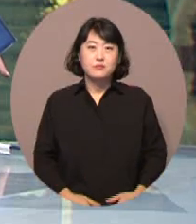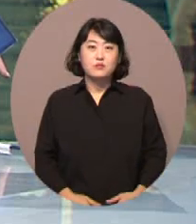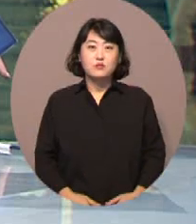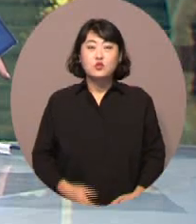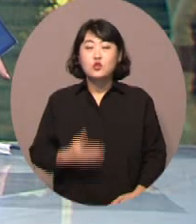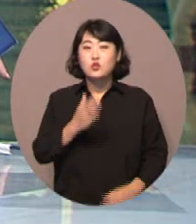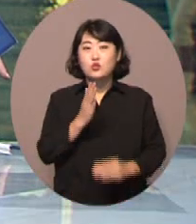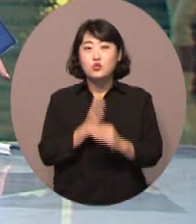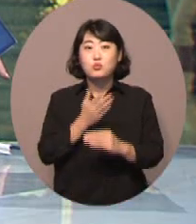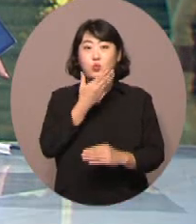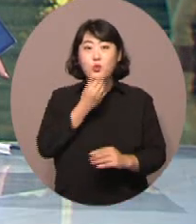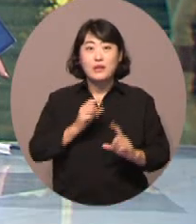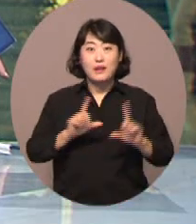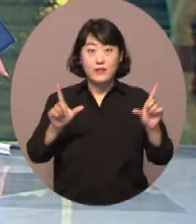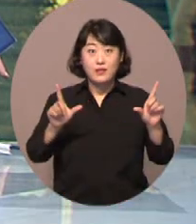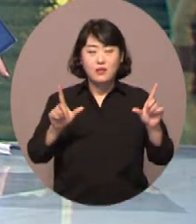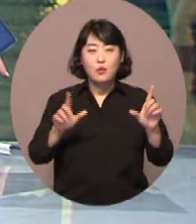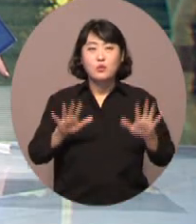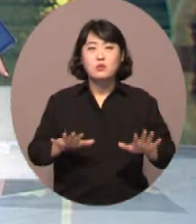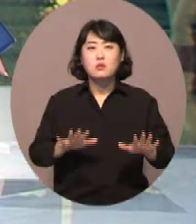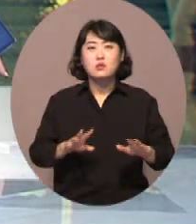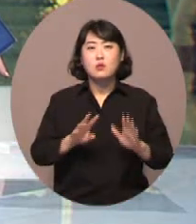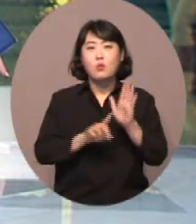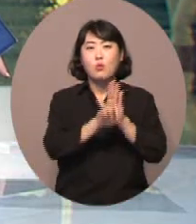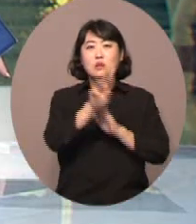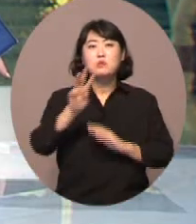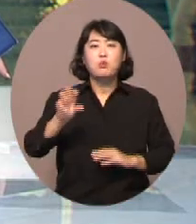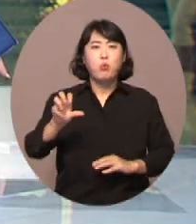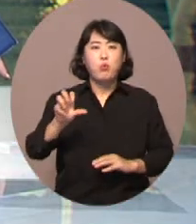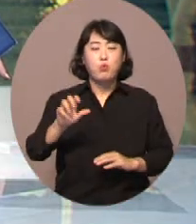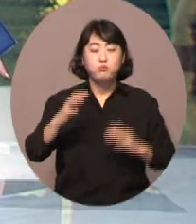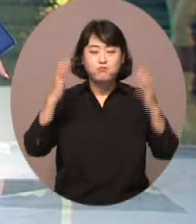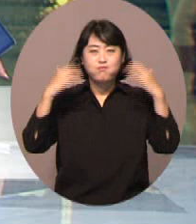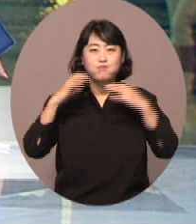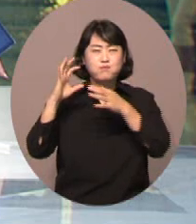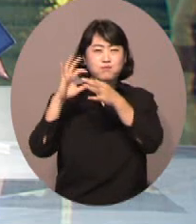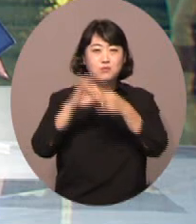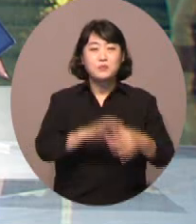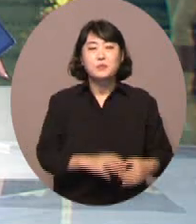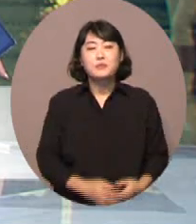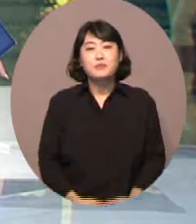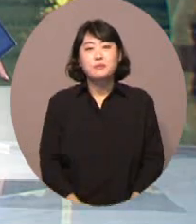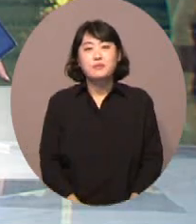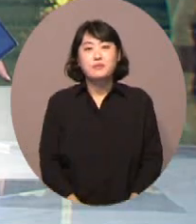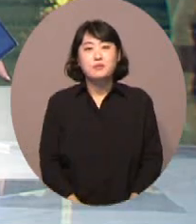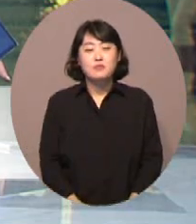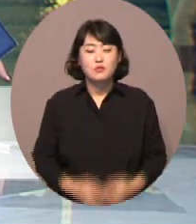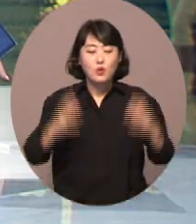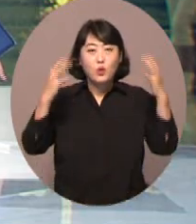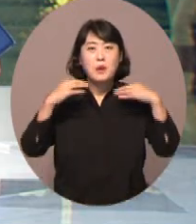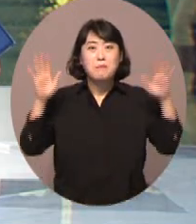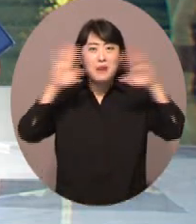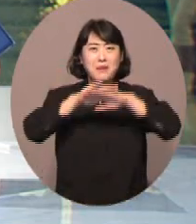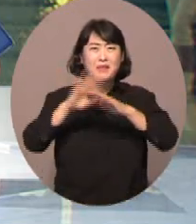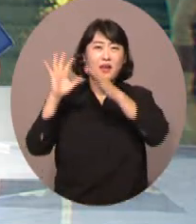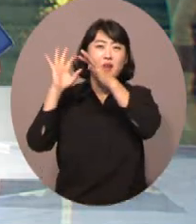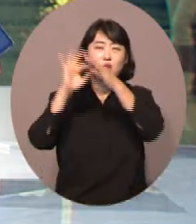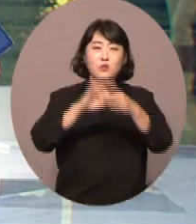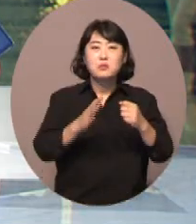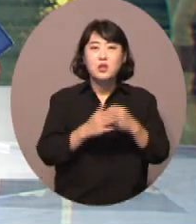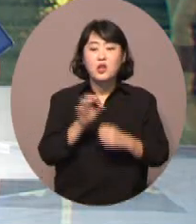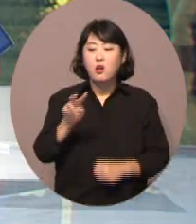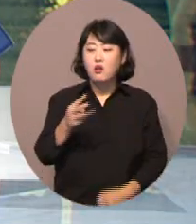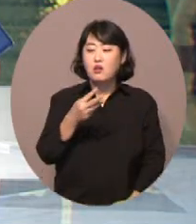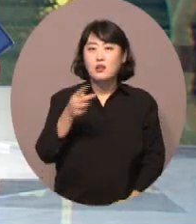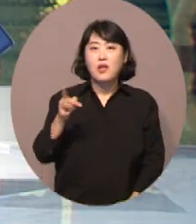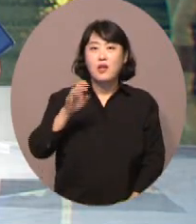중복인 오늘도 한낮 기온이 35도 안팎까지 올라가면서 무더위가 기승을 부렸습니다. 더위는 밤까지 이어지면서 열대야